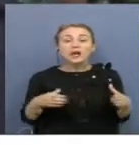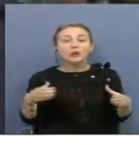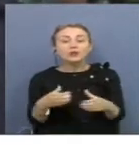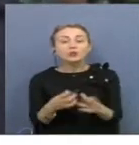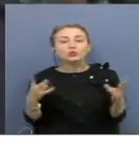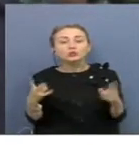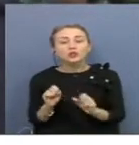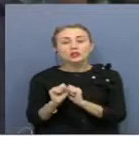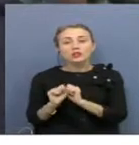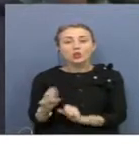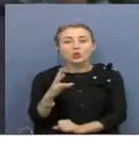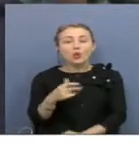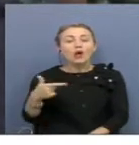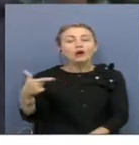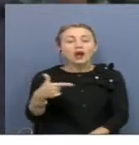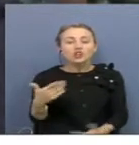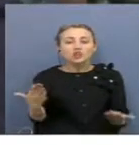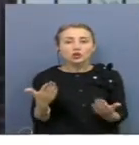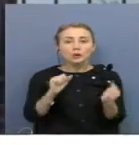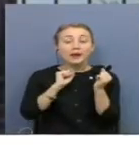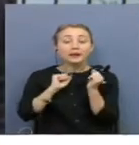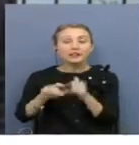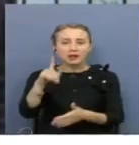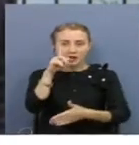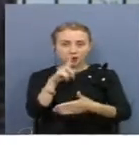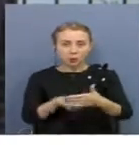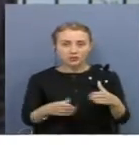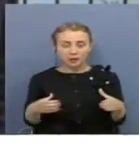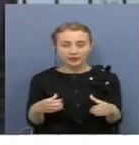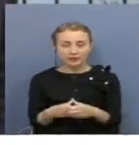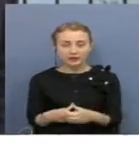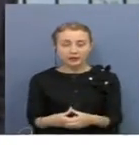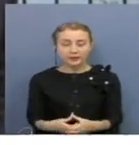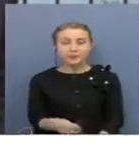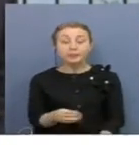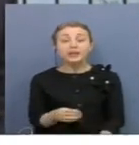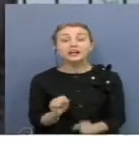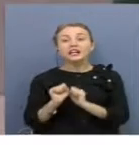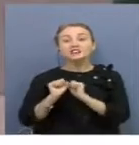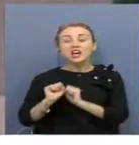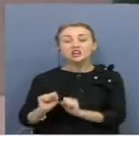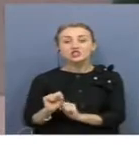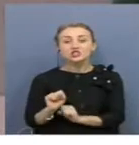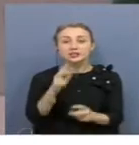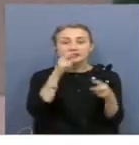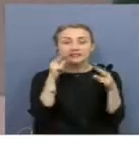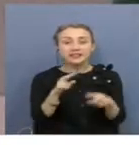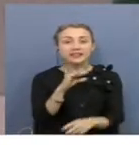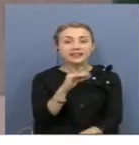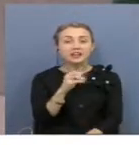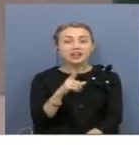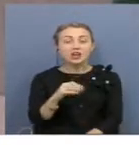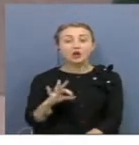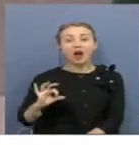кеткен азаматтарда қорғауды қажет етеді. ЕГВА куәгерлерін қорғауға Қазақстан мен Америка корпорациясының